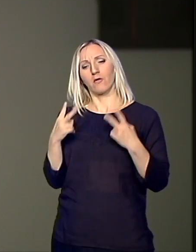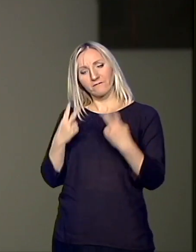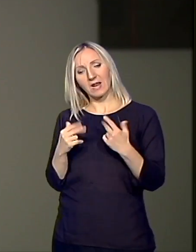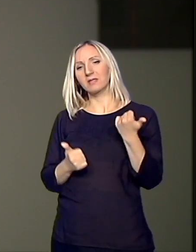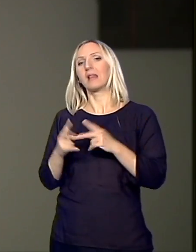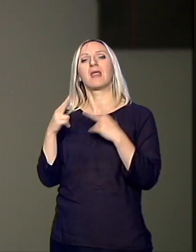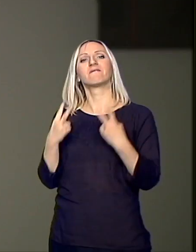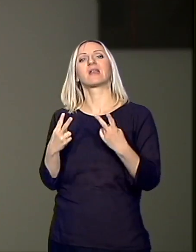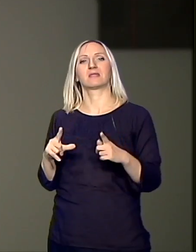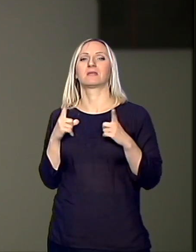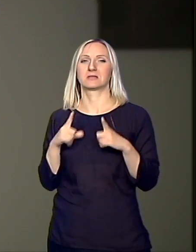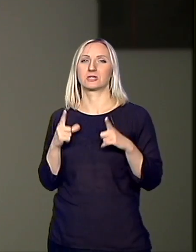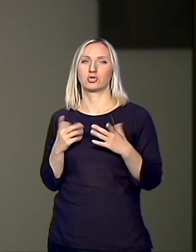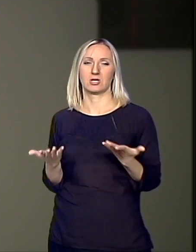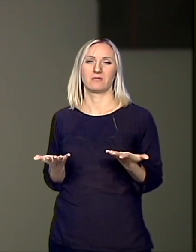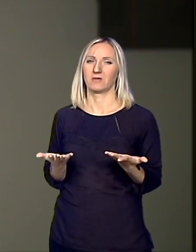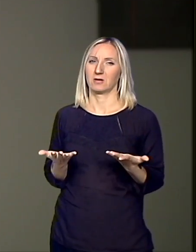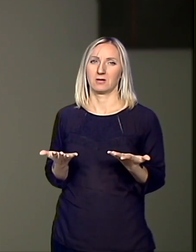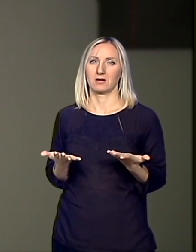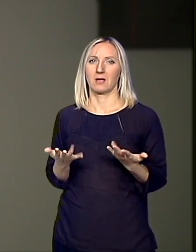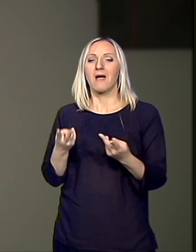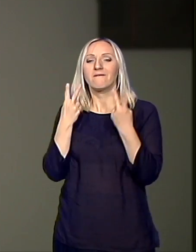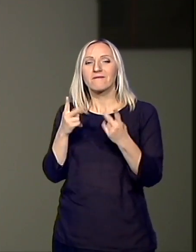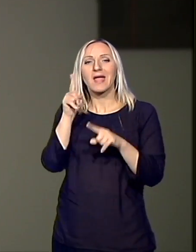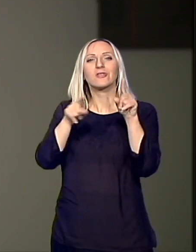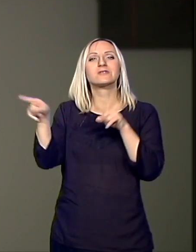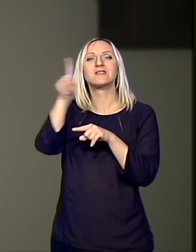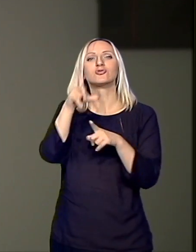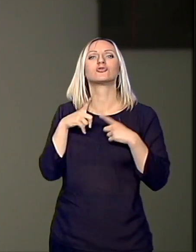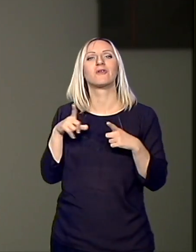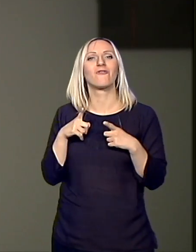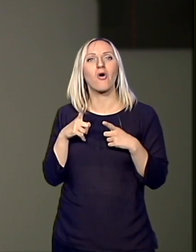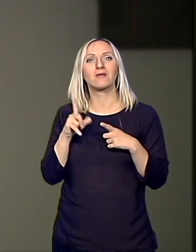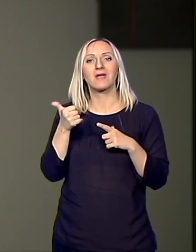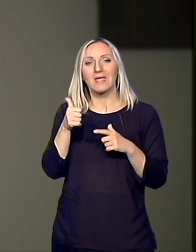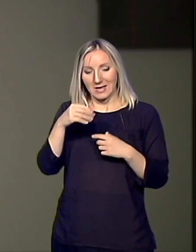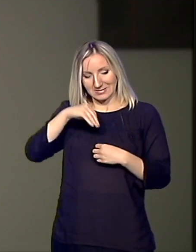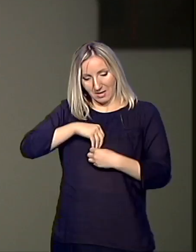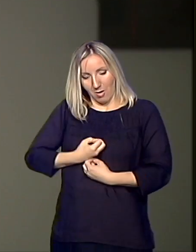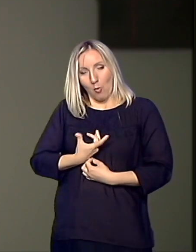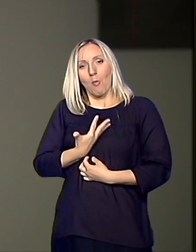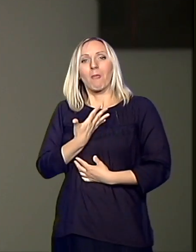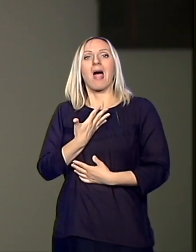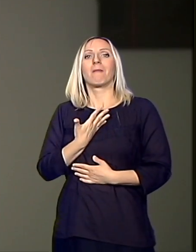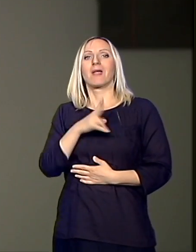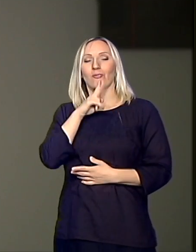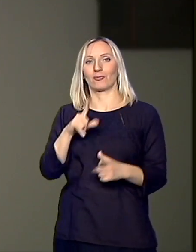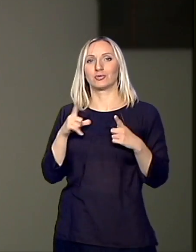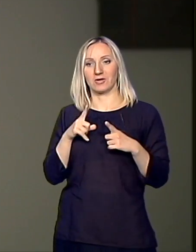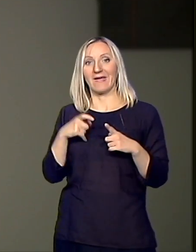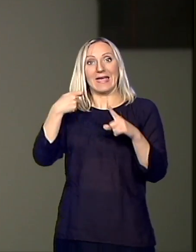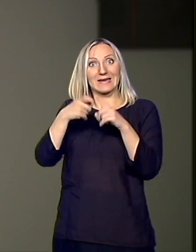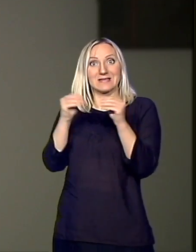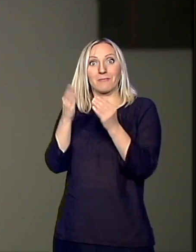ne vredi da se živi. Dakle, vrednost nečijeg života nalazi se u plamenu s kojim se on živi i Kristi